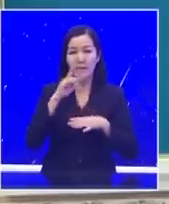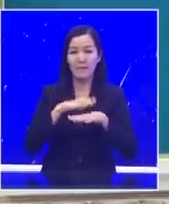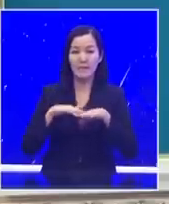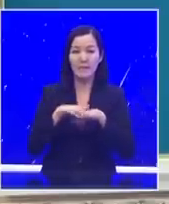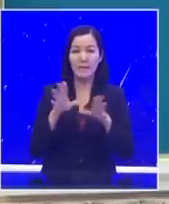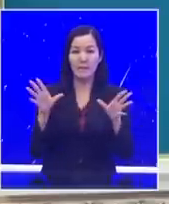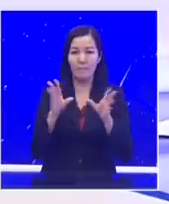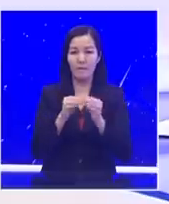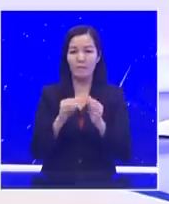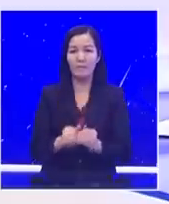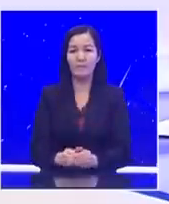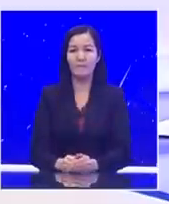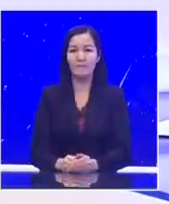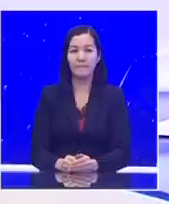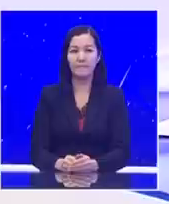біргеміз.